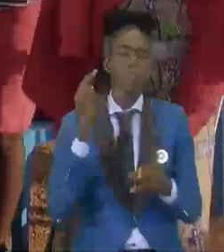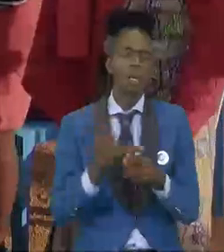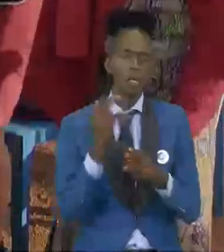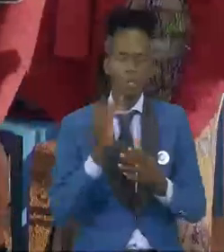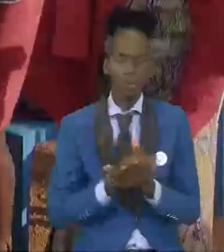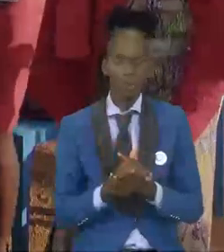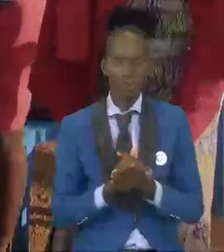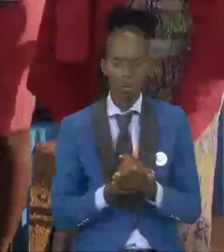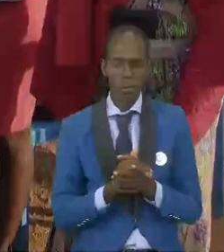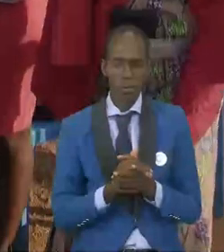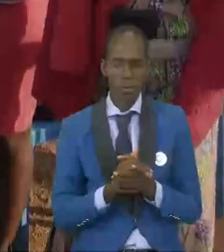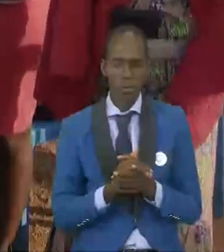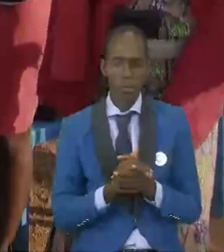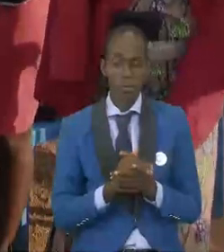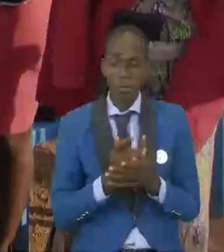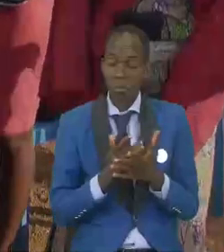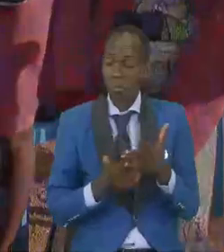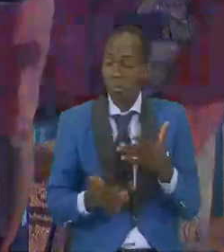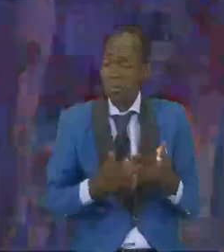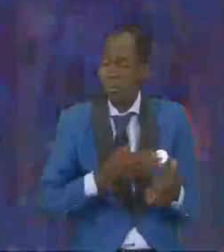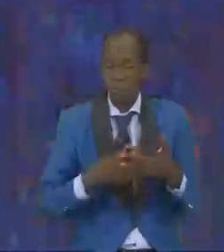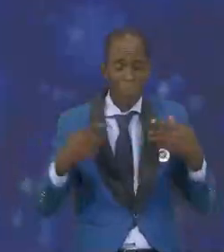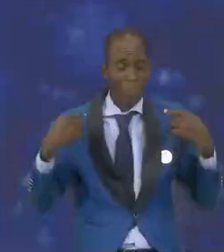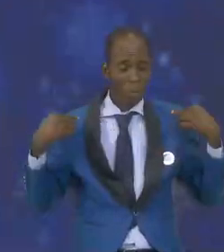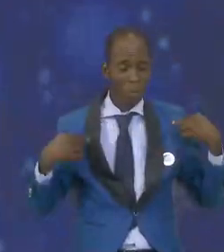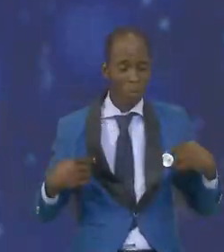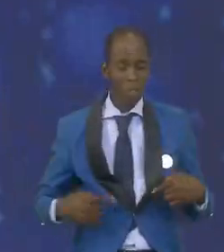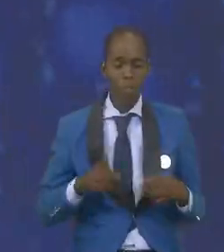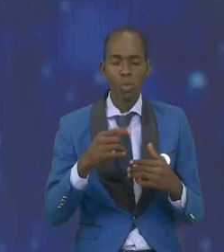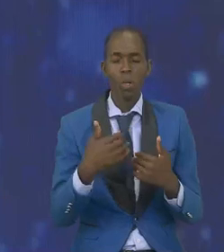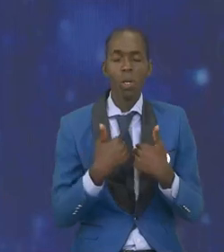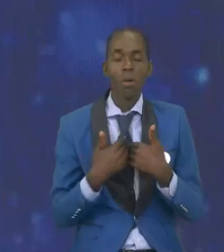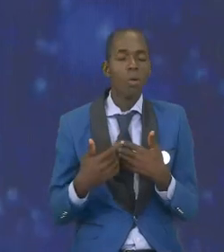dans chaque vie au nom de Jésus